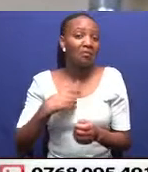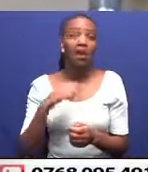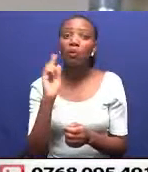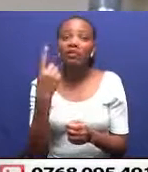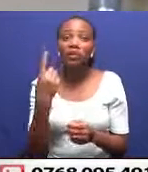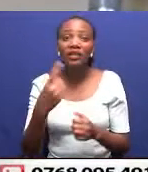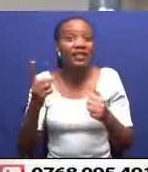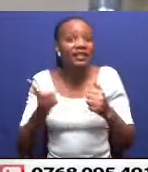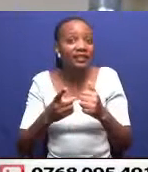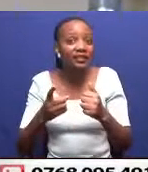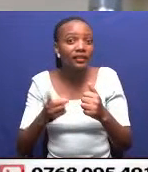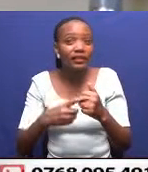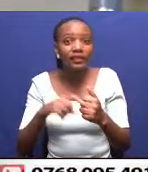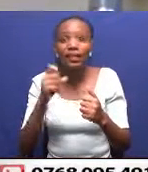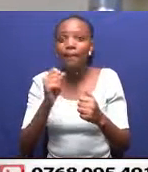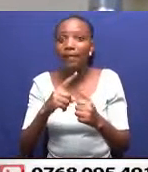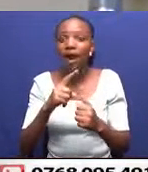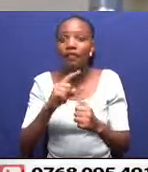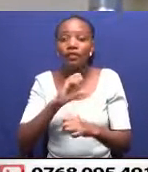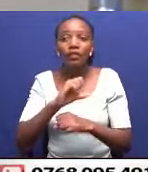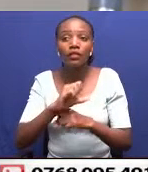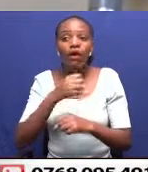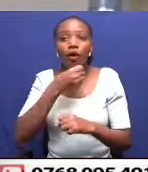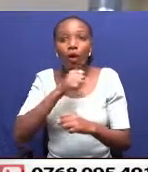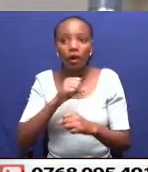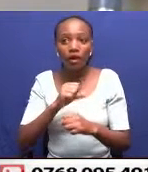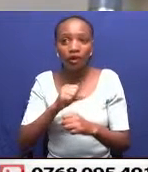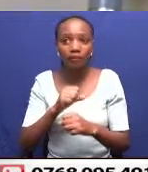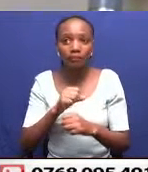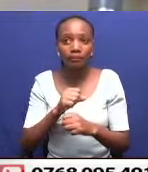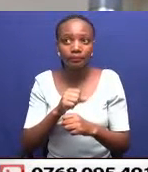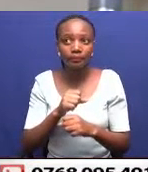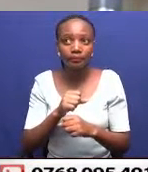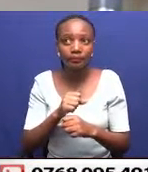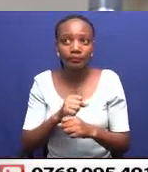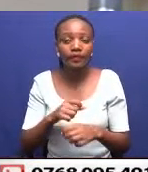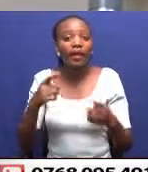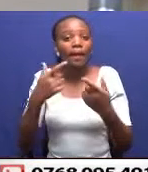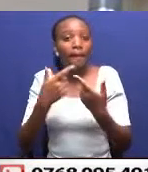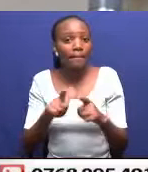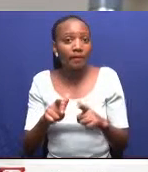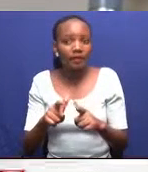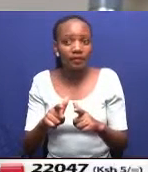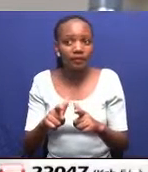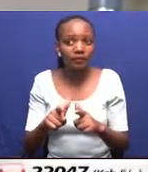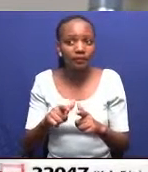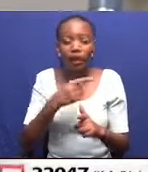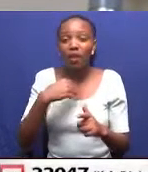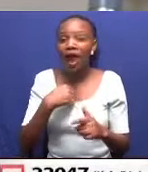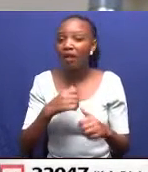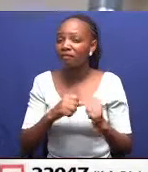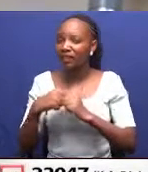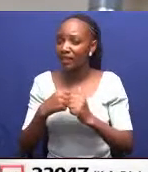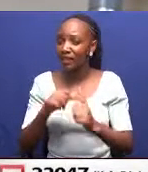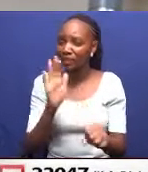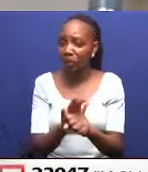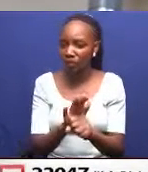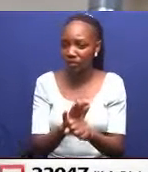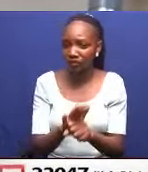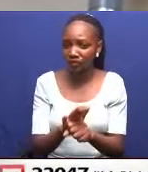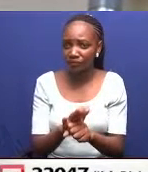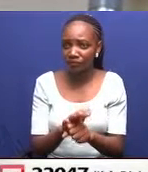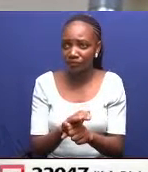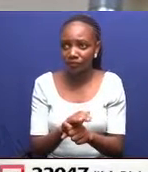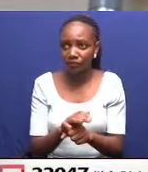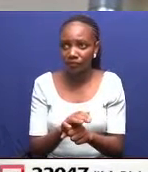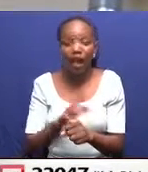age and I've lived with it to date. But sickle cell has its own challenges, and